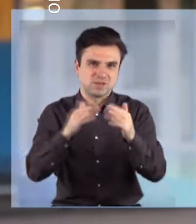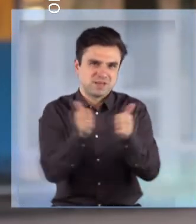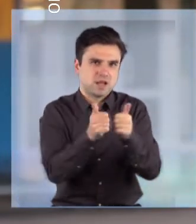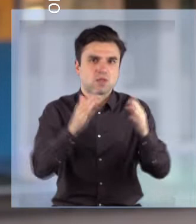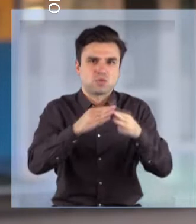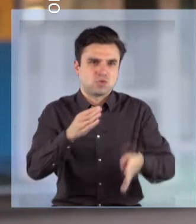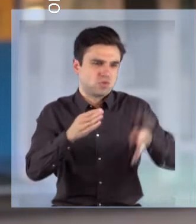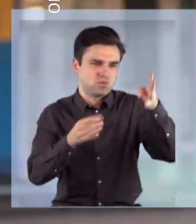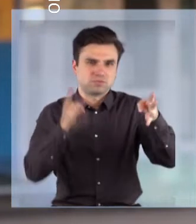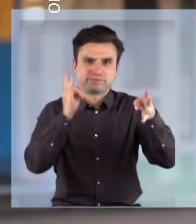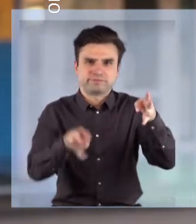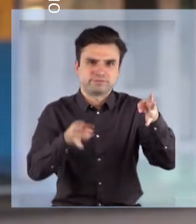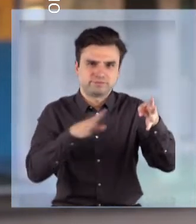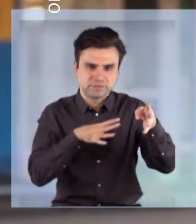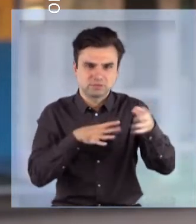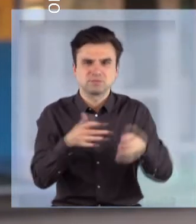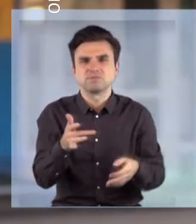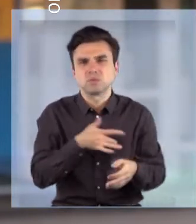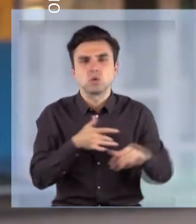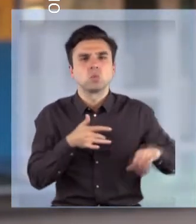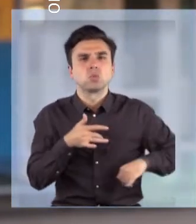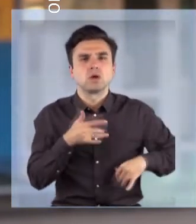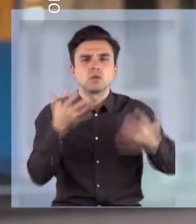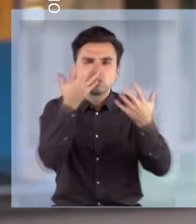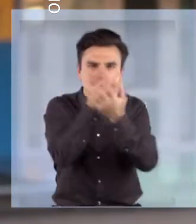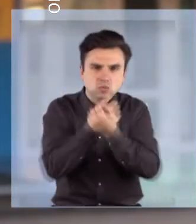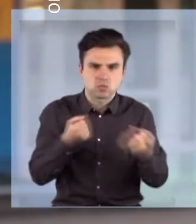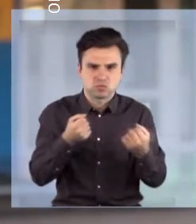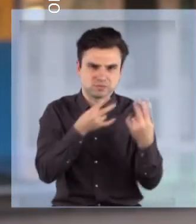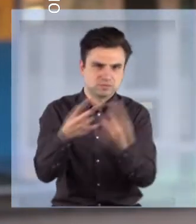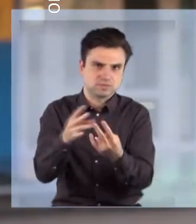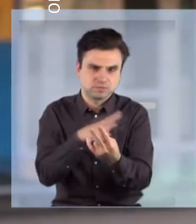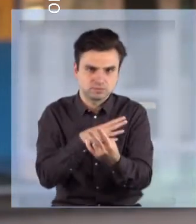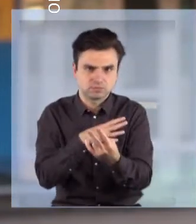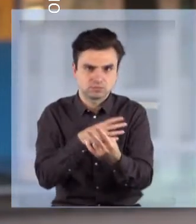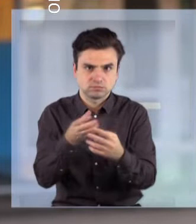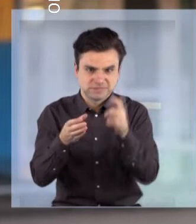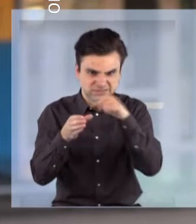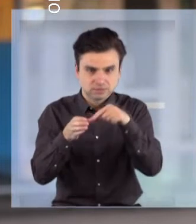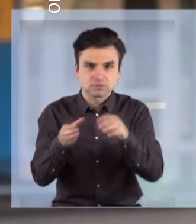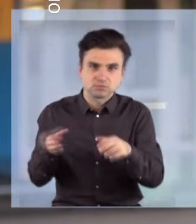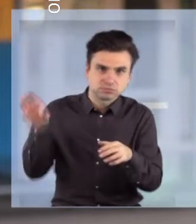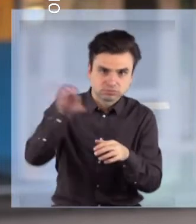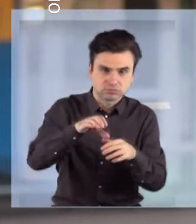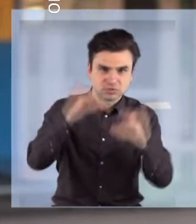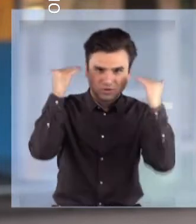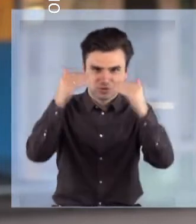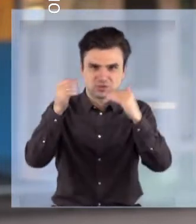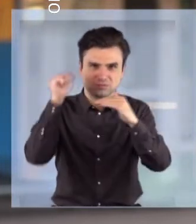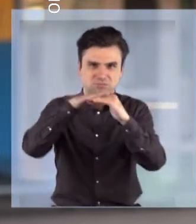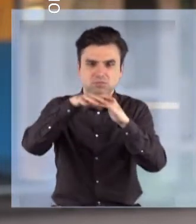Саксанському районі невідомі особи облили автомобіль правоохоронця невстановленою речовиною, в результаті